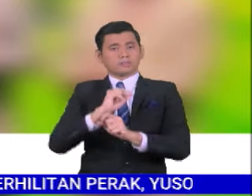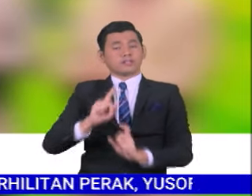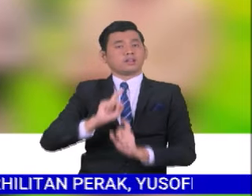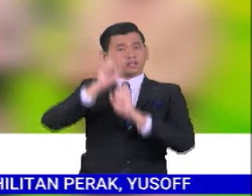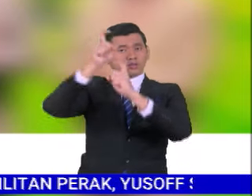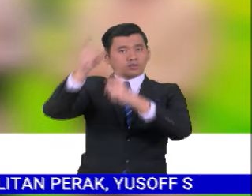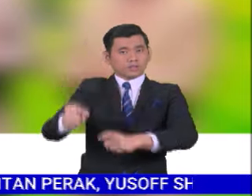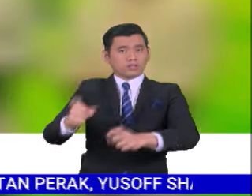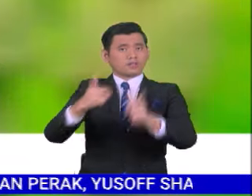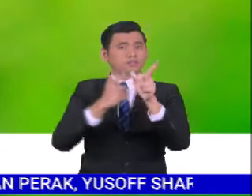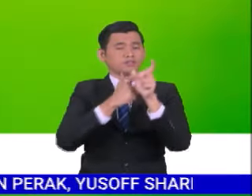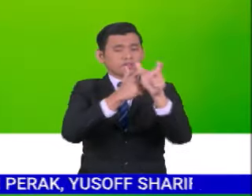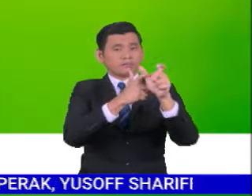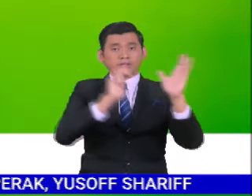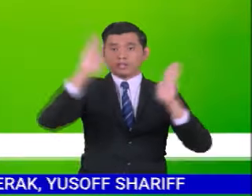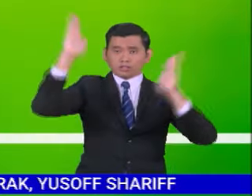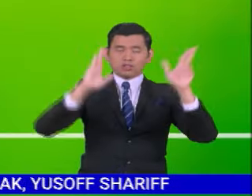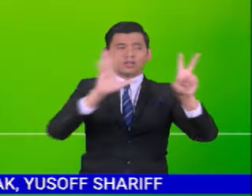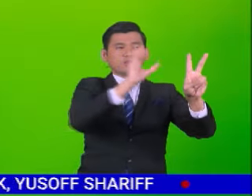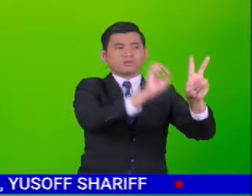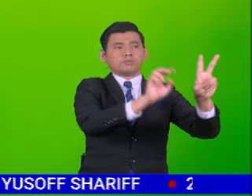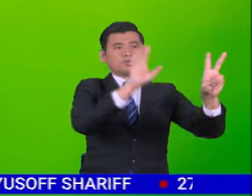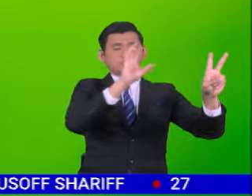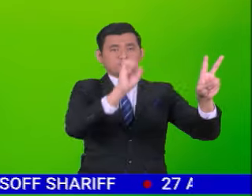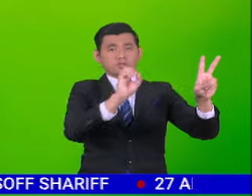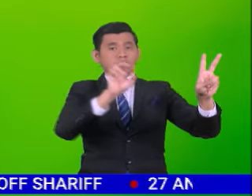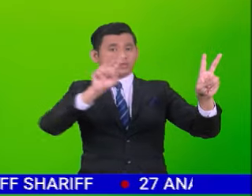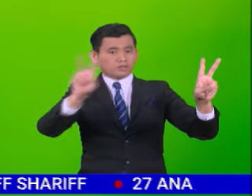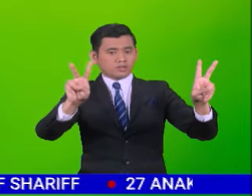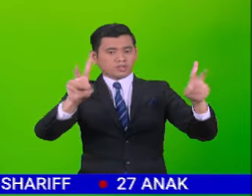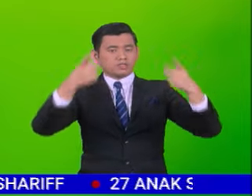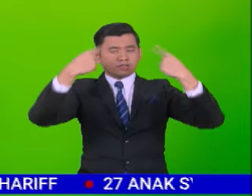olahragawan kebangsaan ilah pada 2002